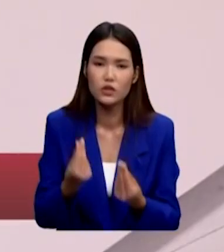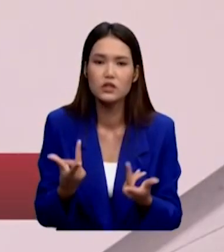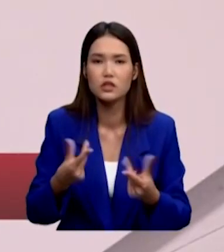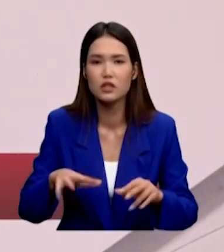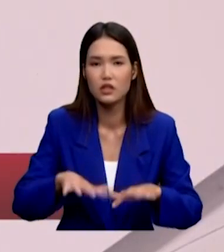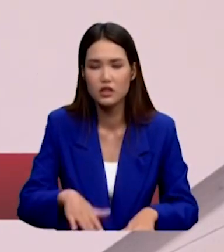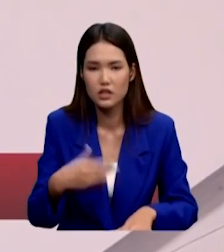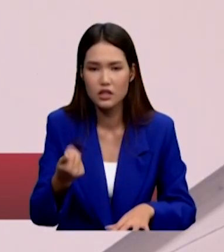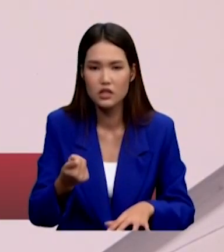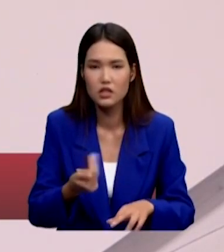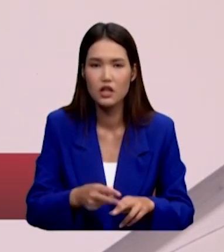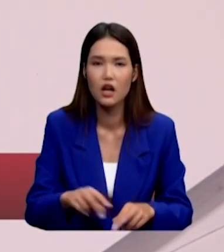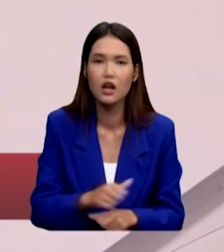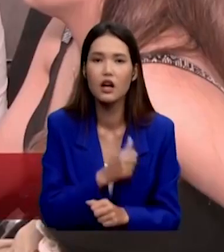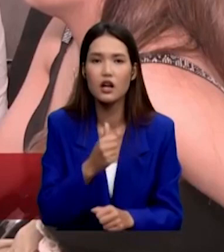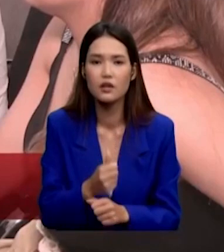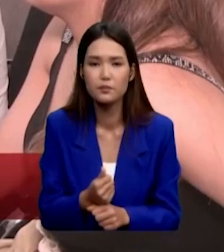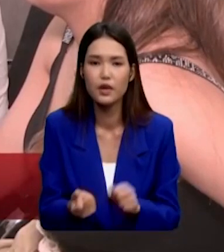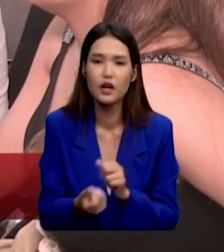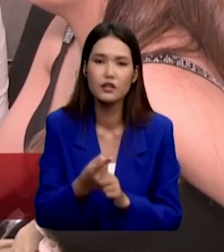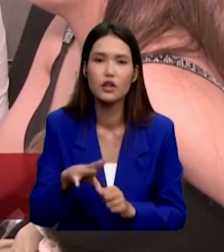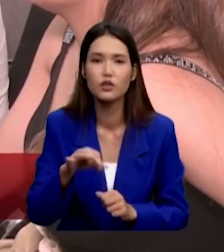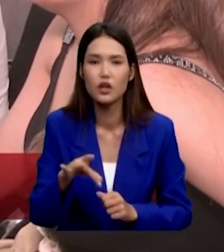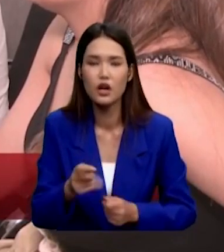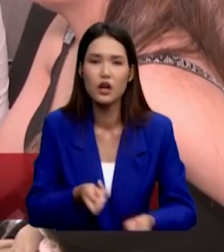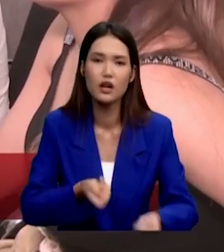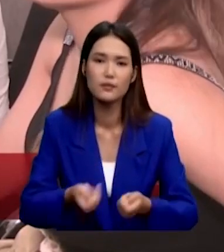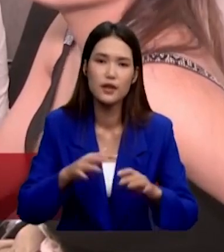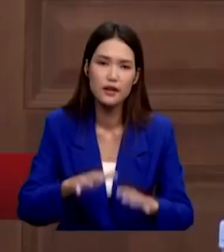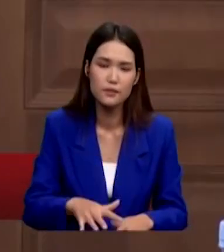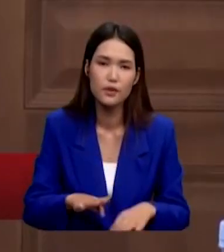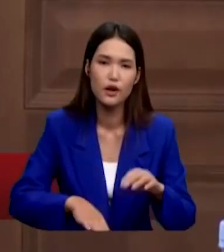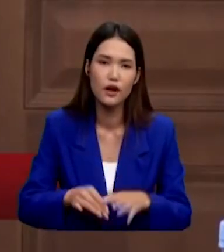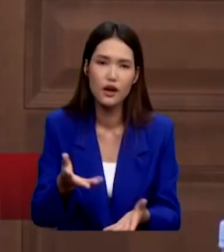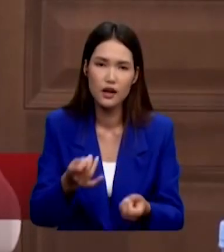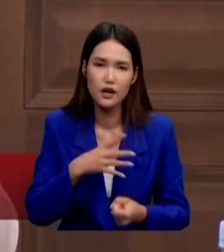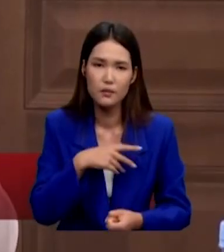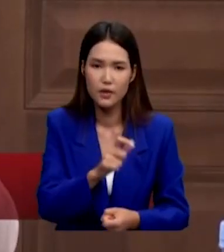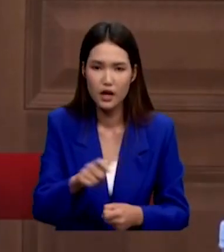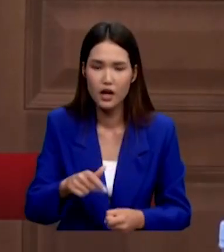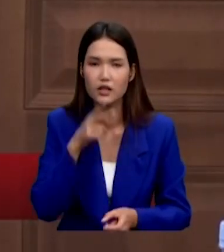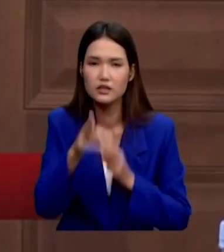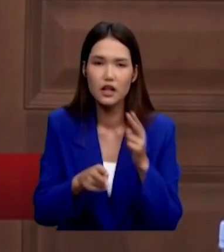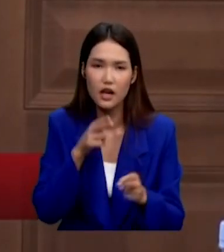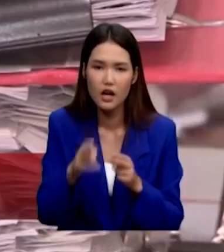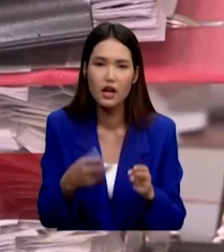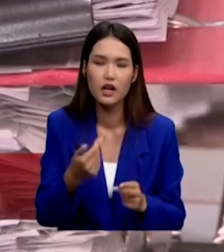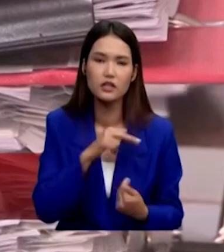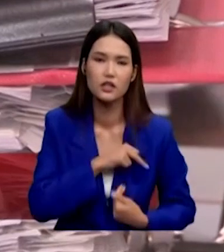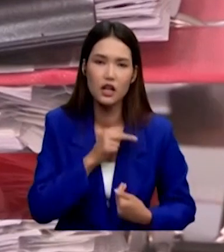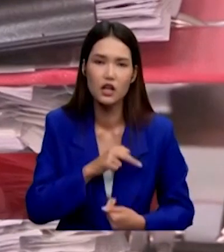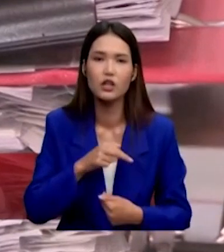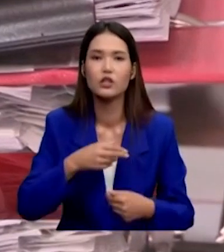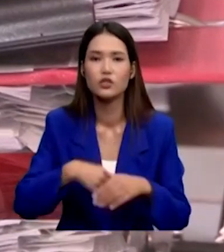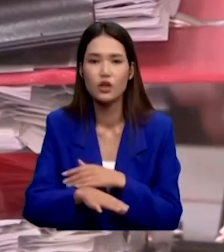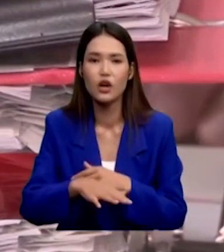Салқын бөлмесіне сан сауалымен басып кірген науқастарды басқарма басшысы салқын қабақпен қарсы алды. Азаматтардың арызынан кейін Абылайдың не үшін қызметінен қуылғанын